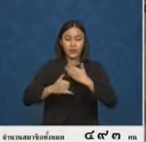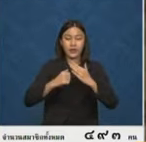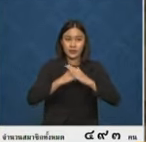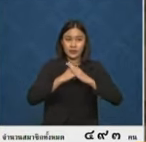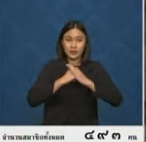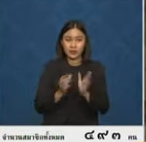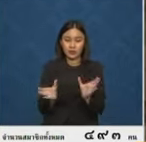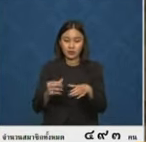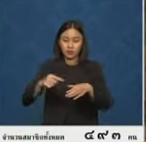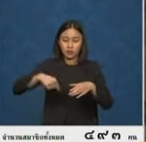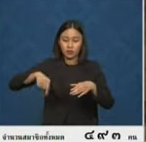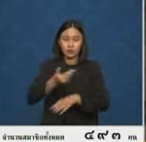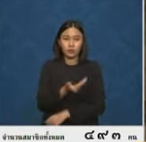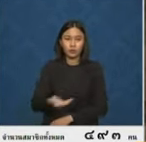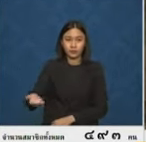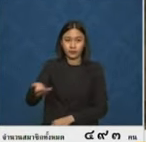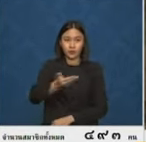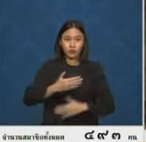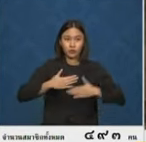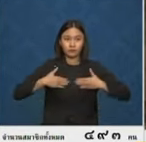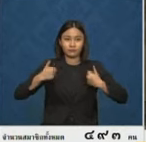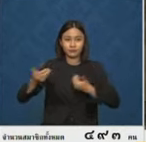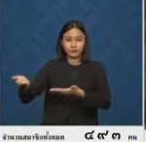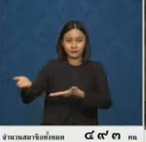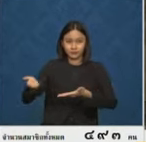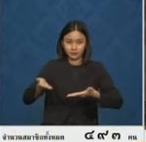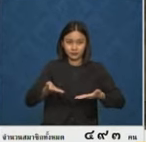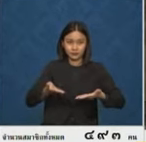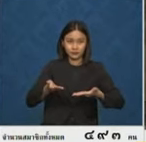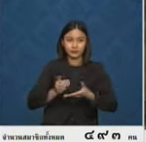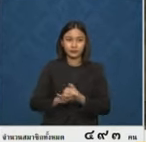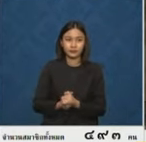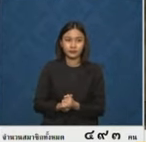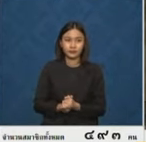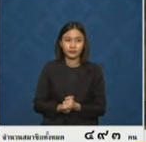คณะทุกท่านนะครับยินดีต้อนรับทุกท่านครับ